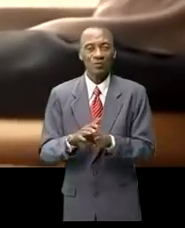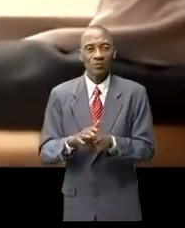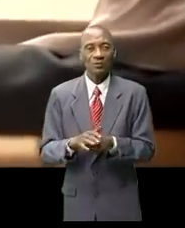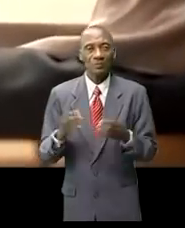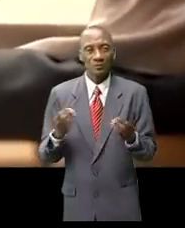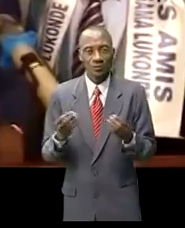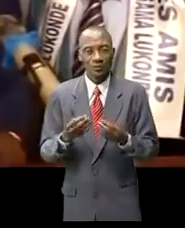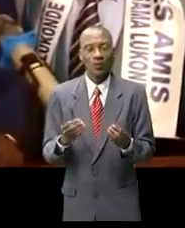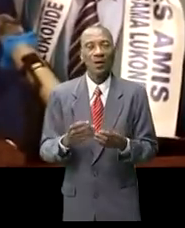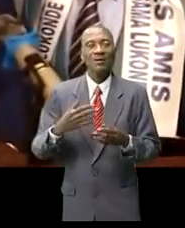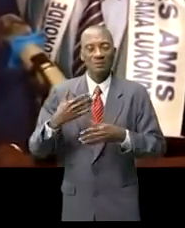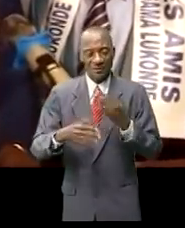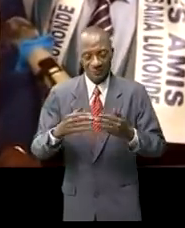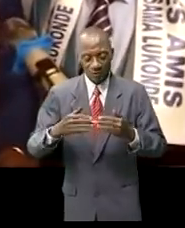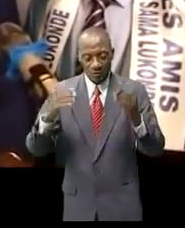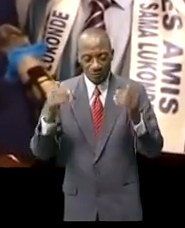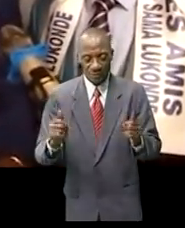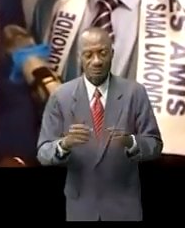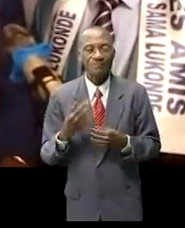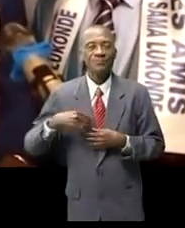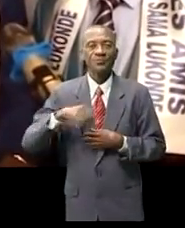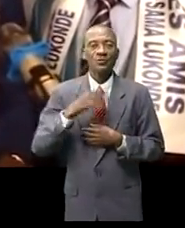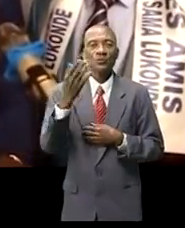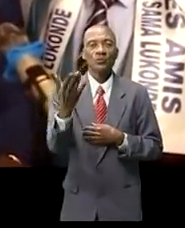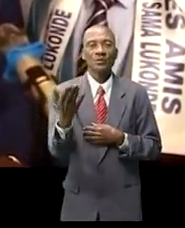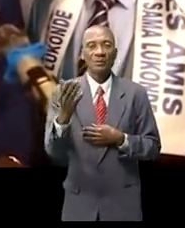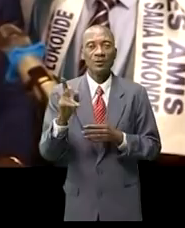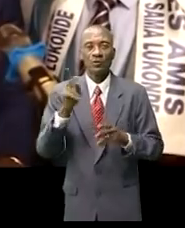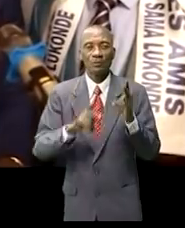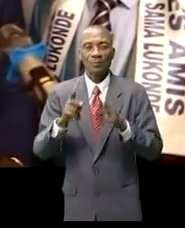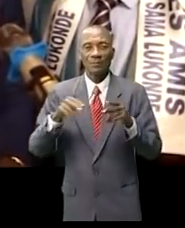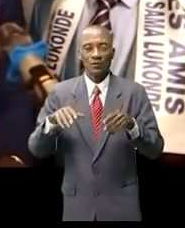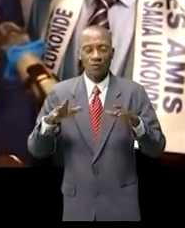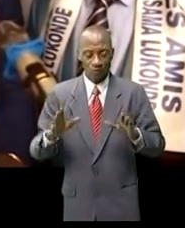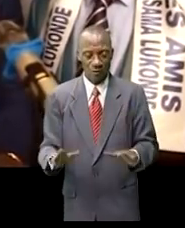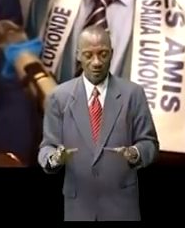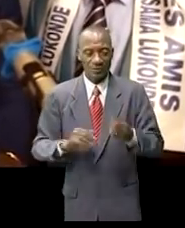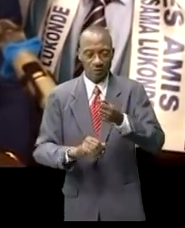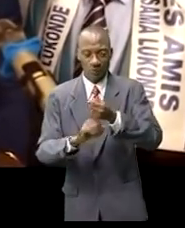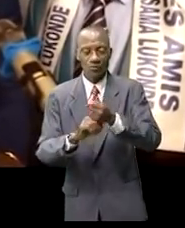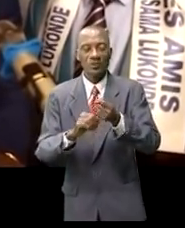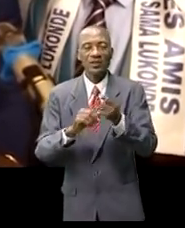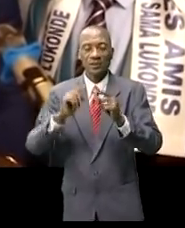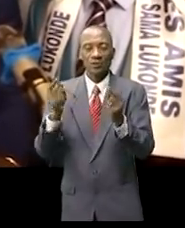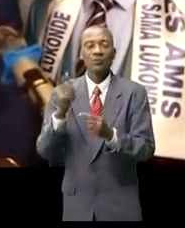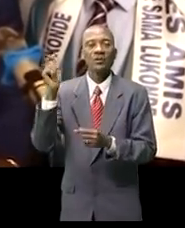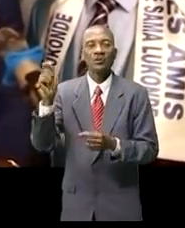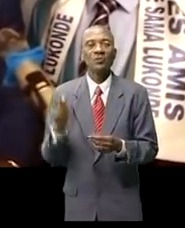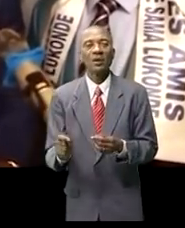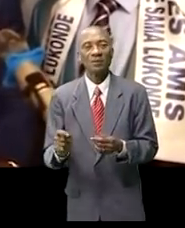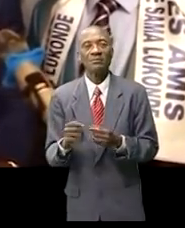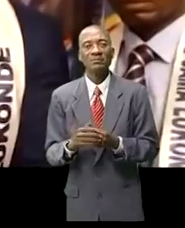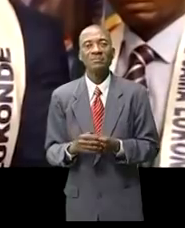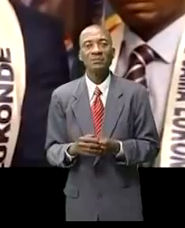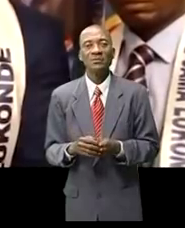de l'administration. Et nous demandons au peuple congolais de soutenir les actions du Premier ministre, la seule personne qui a la vision du chef de